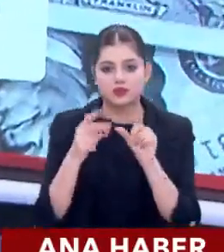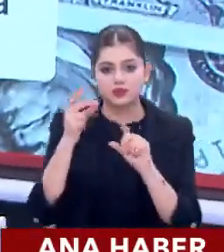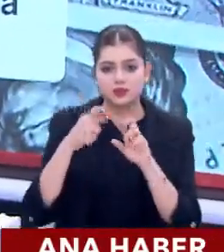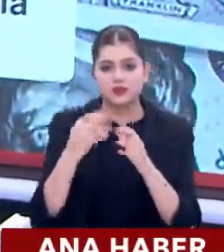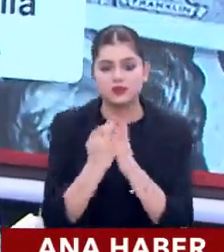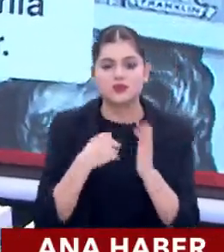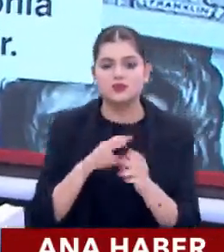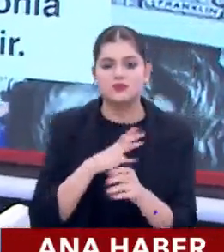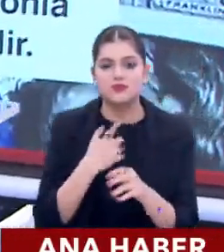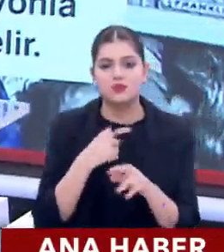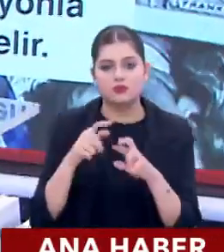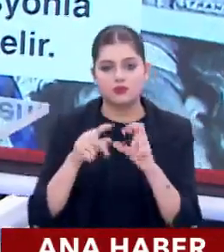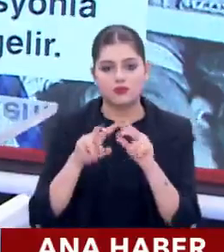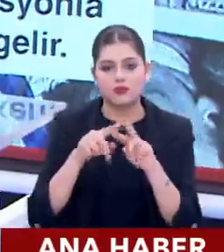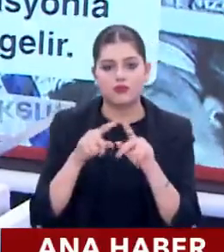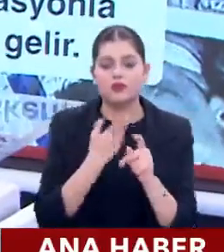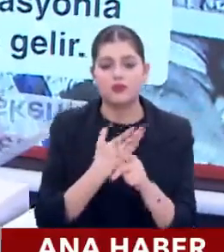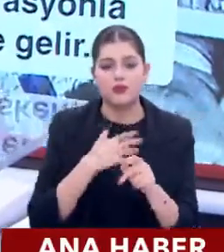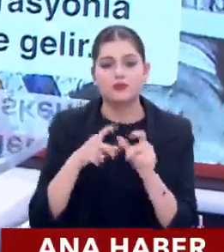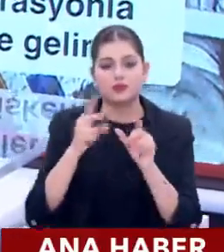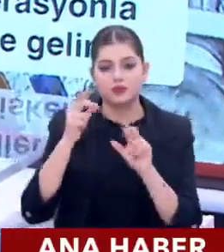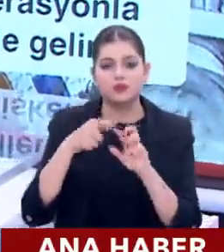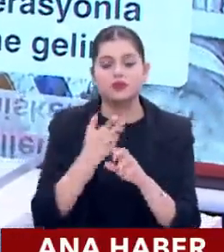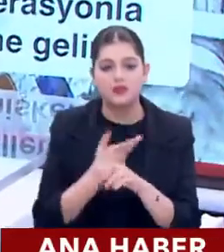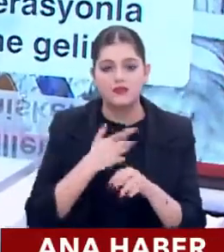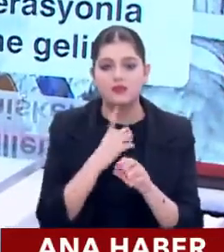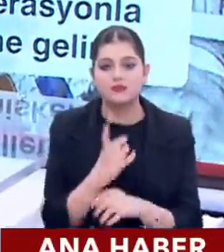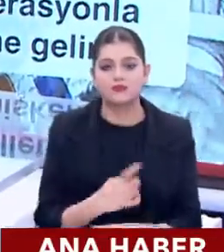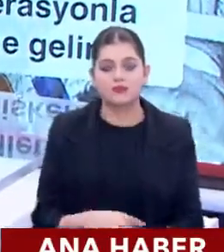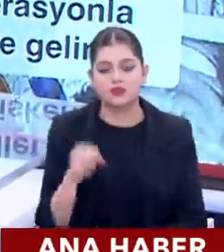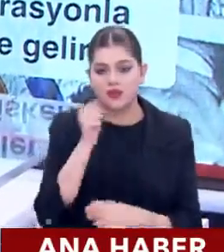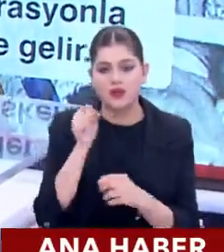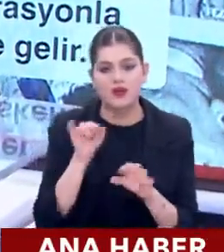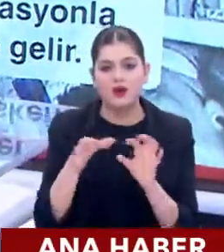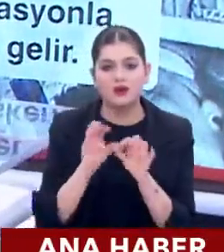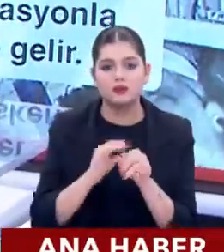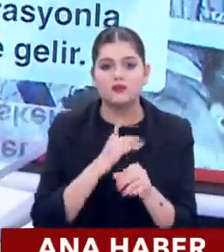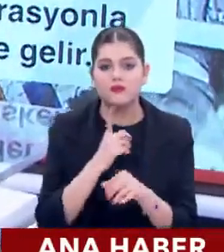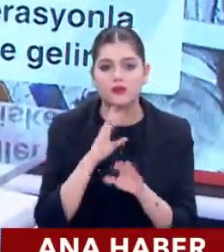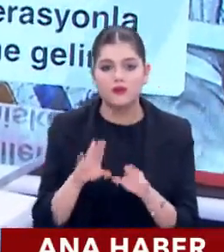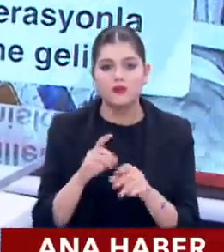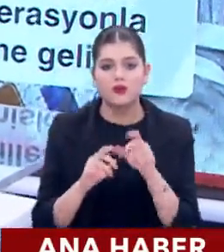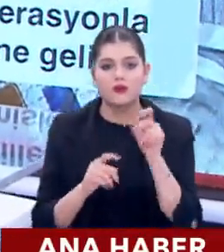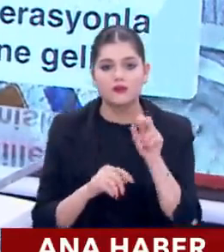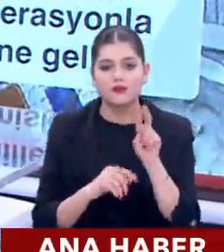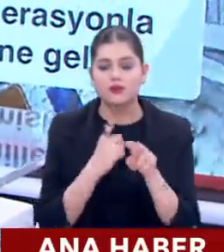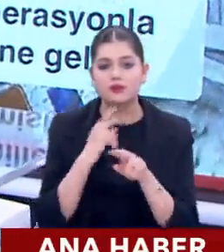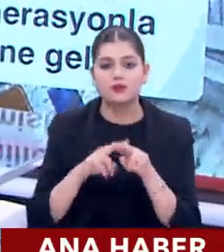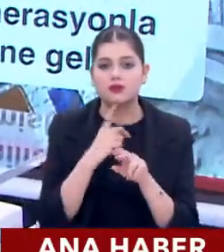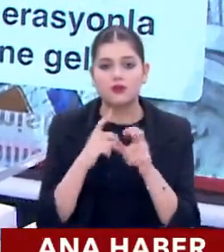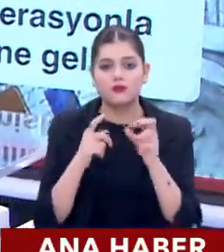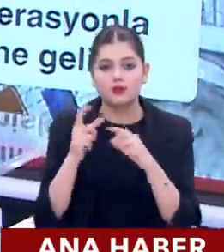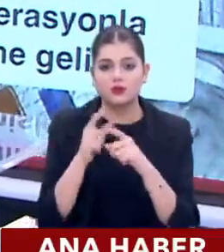aram yoktur bir romancı Yım Çünkü Tabii şiiri severim müziğe en yakın edebiyat ve sanat türüdür ama hani Orhan Veli Kanık la Orhan